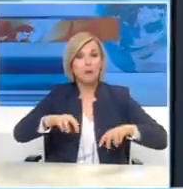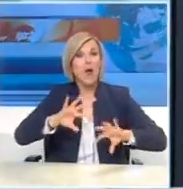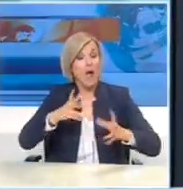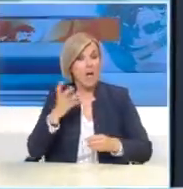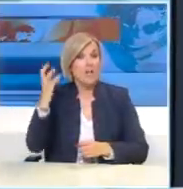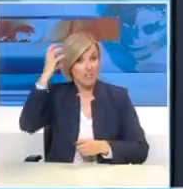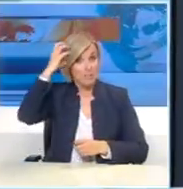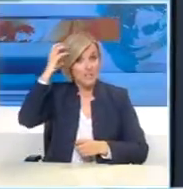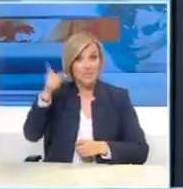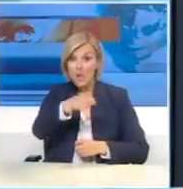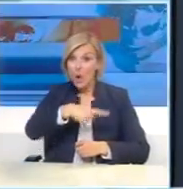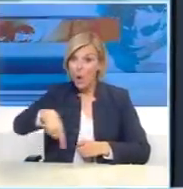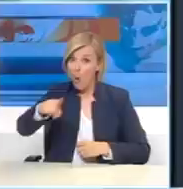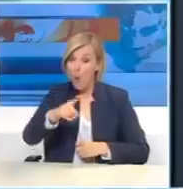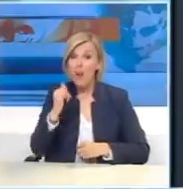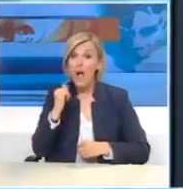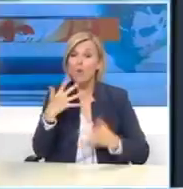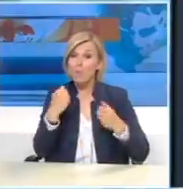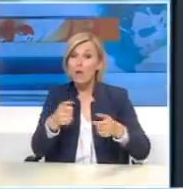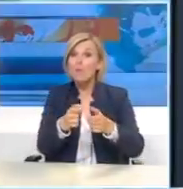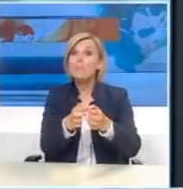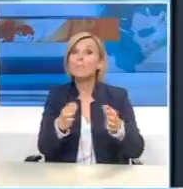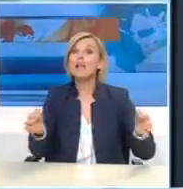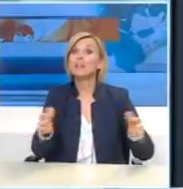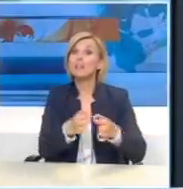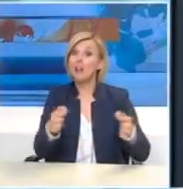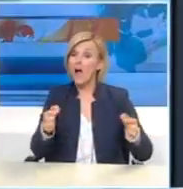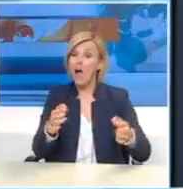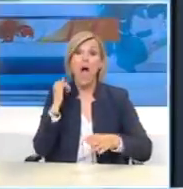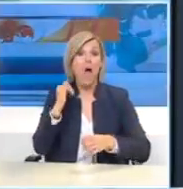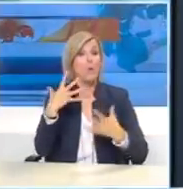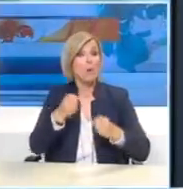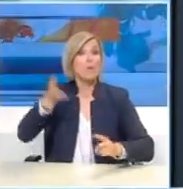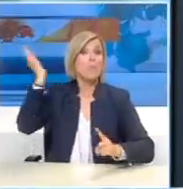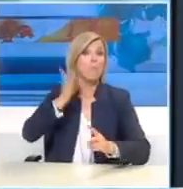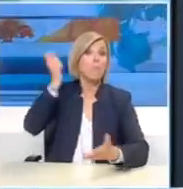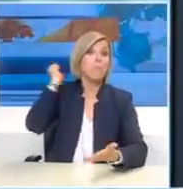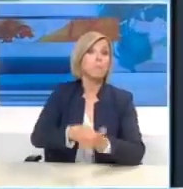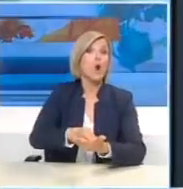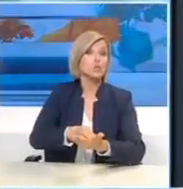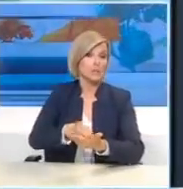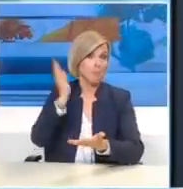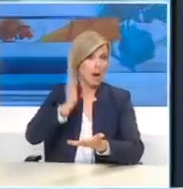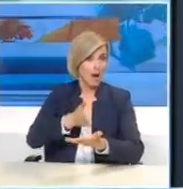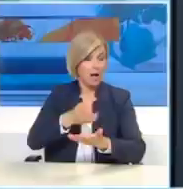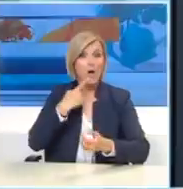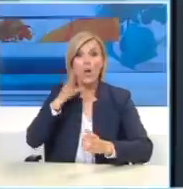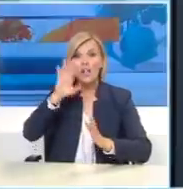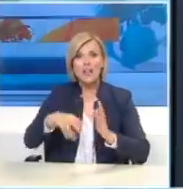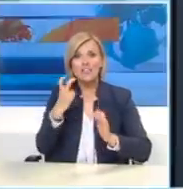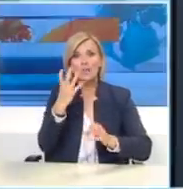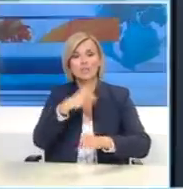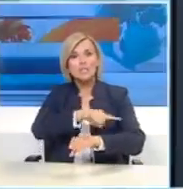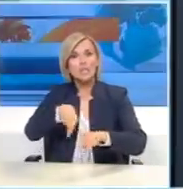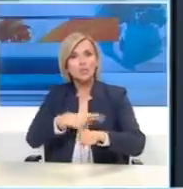ισχύουν απολύτως όπως ισχύουν και τα προβλεπόμενα πρόστιμα. Και είμαι αναγκασμένος να το τονίσω, μια και το τελευταίο 24ωρο παρατηρήθηκε